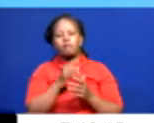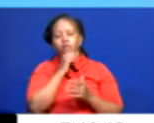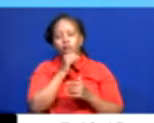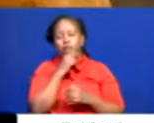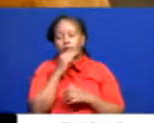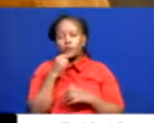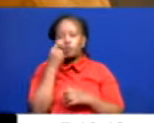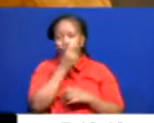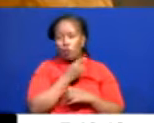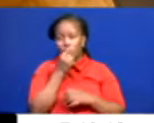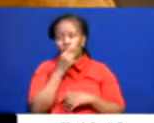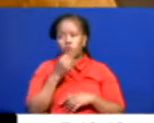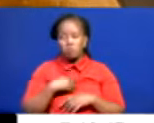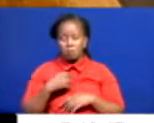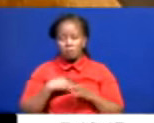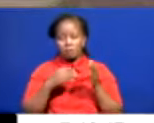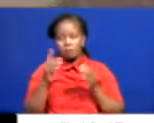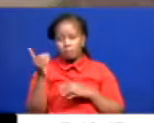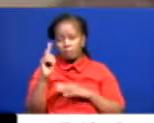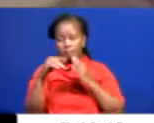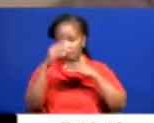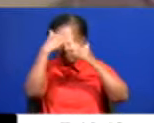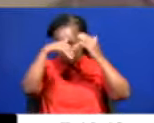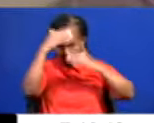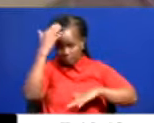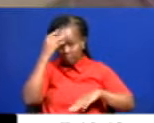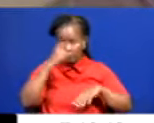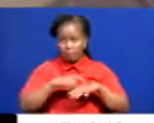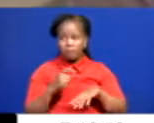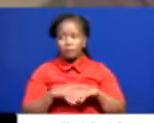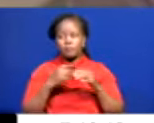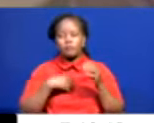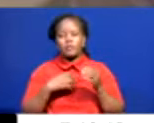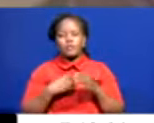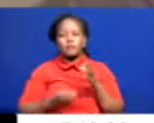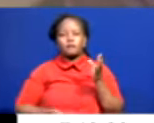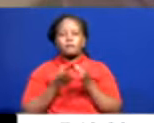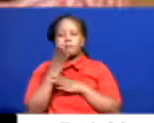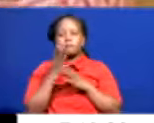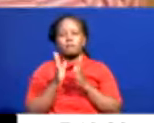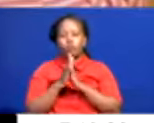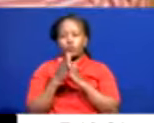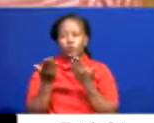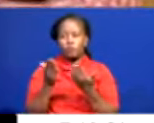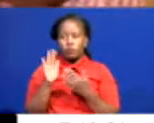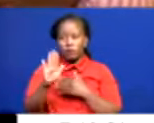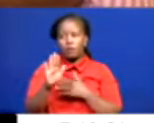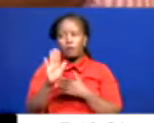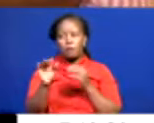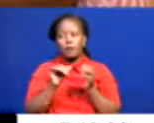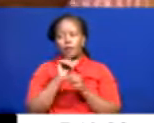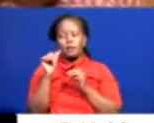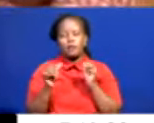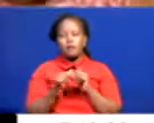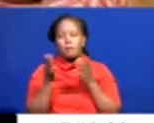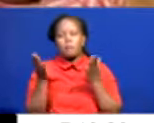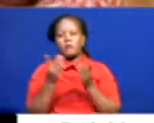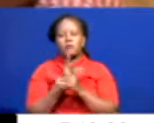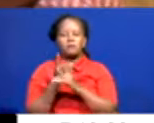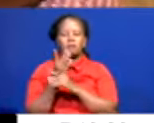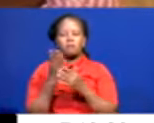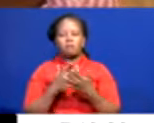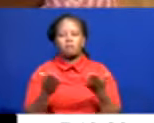ambaye ni mhadhiri katika chuo kikuu cha Nairobi, wakati wa hafla ya kuzindua kitabu chake maarufu cha Pieces of Me,